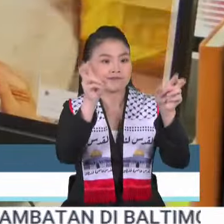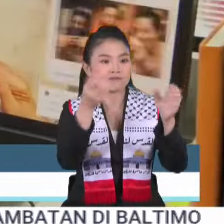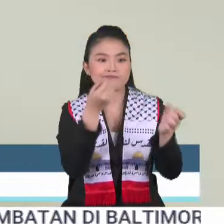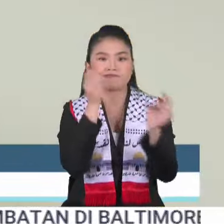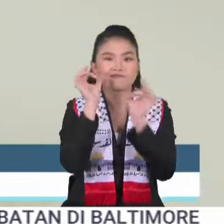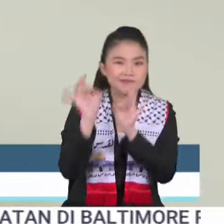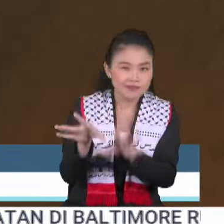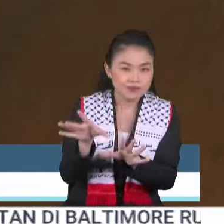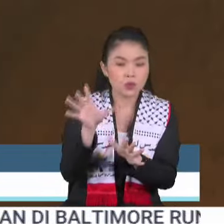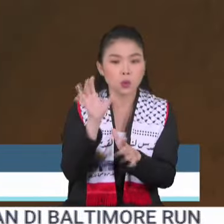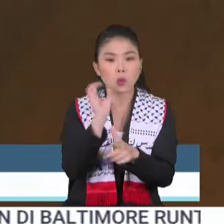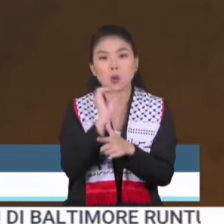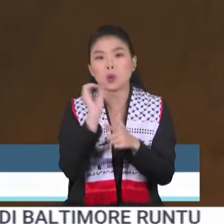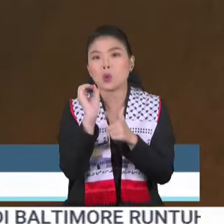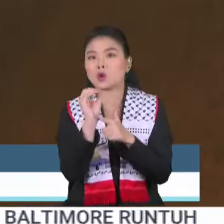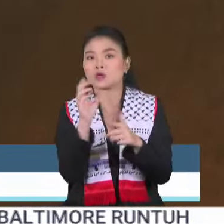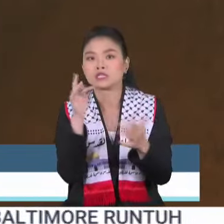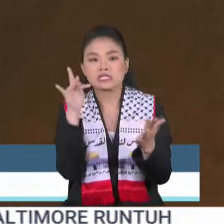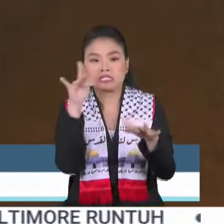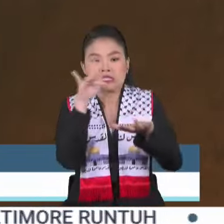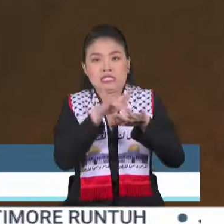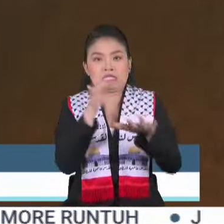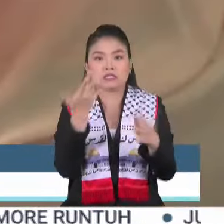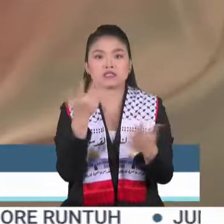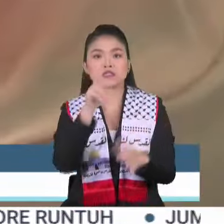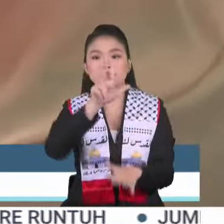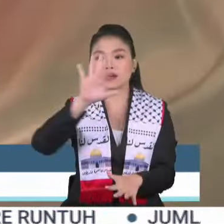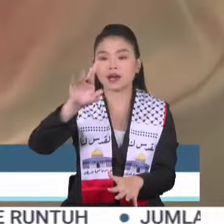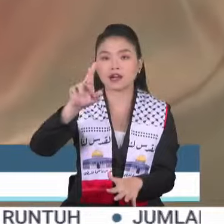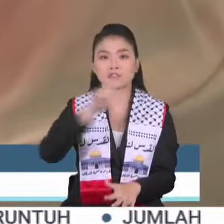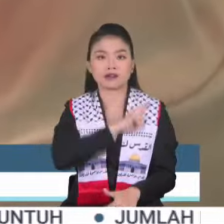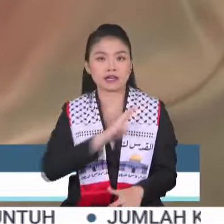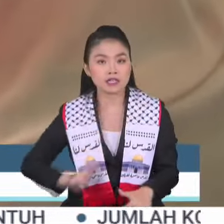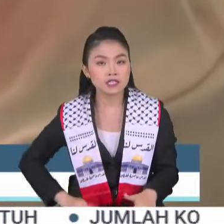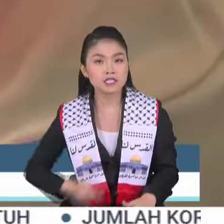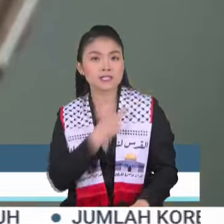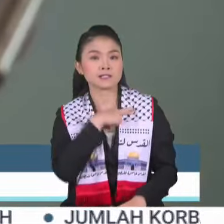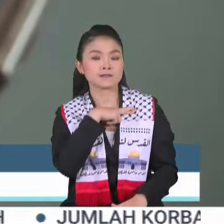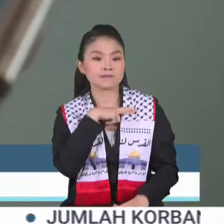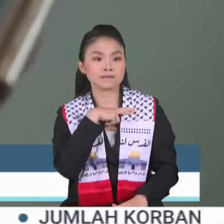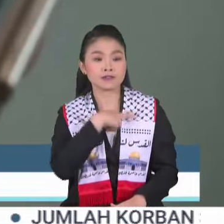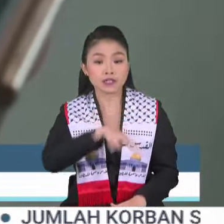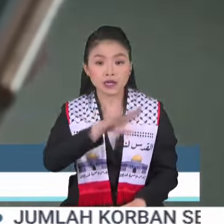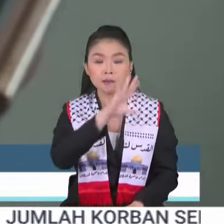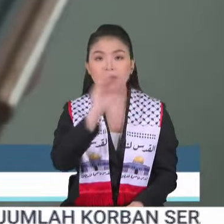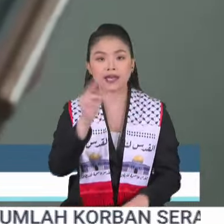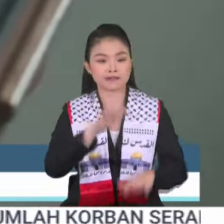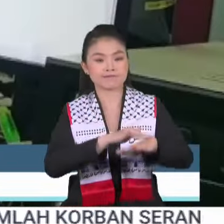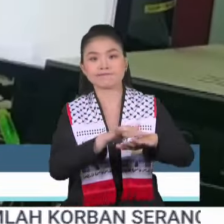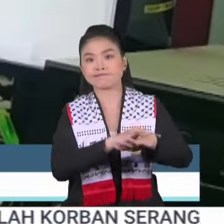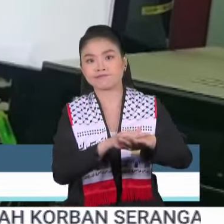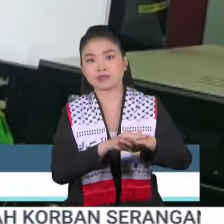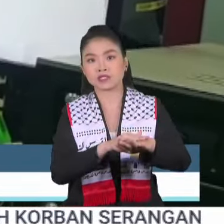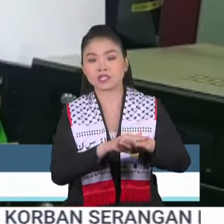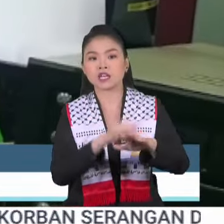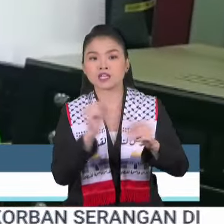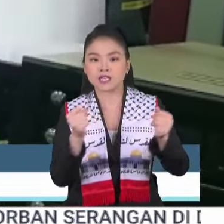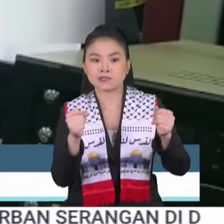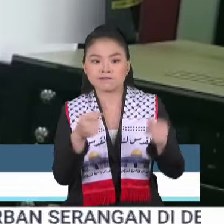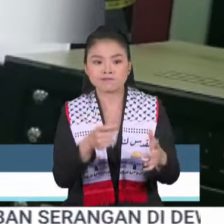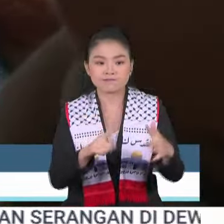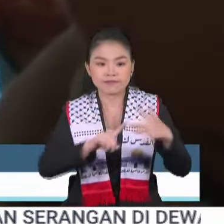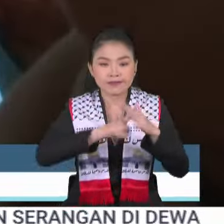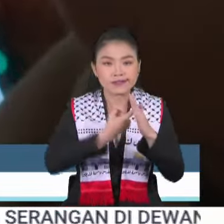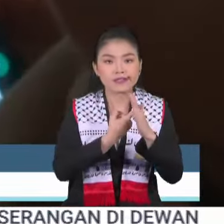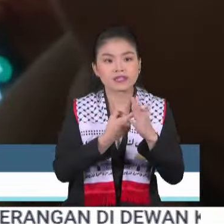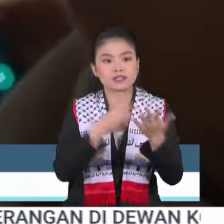menyentuh aspek 3R, raja, agama dan kaum yang berpotensi mencetuskan keganasan dan diskriminasi telah